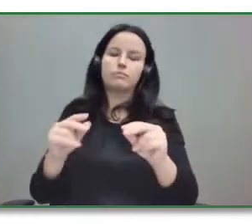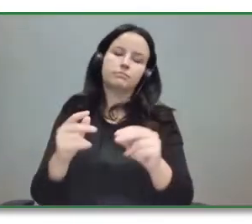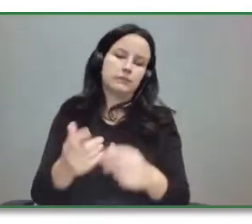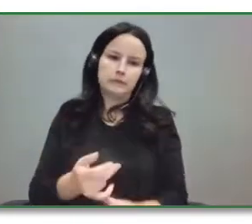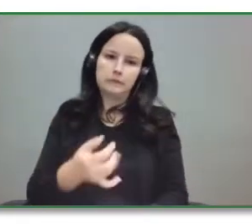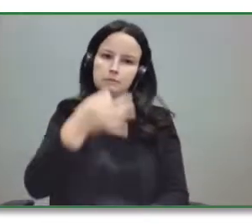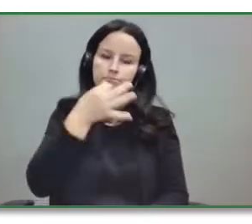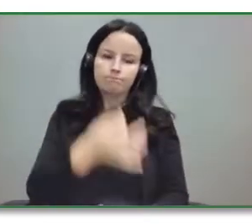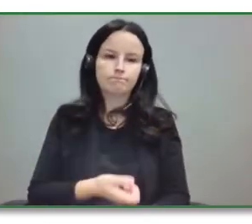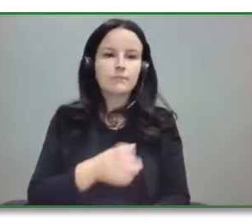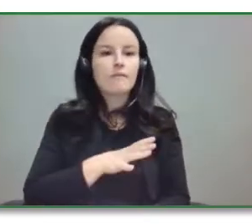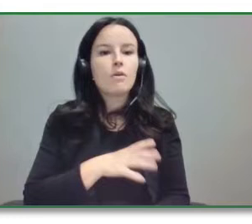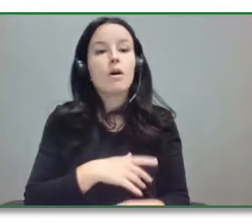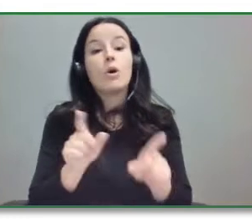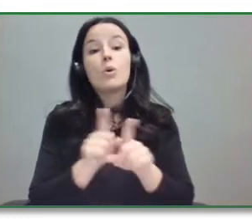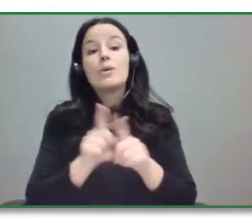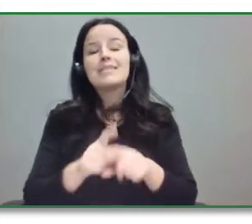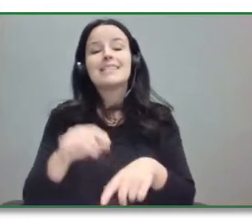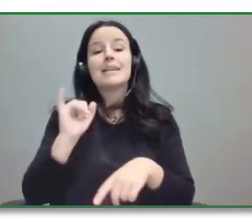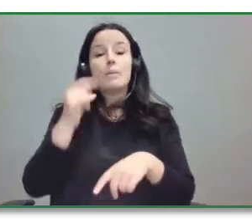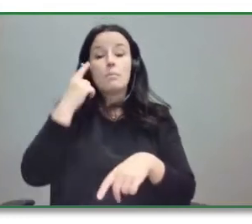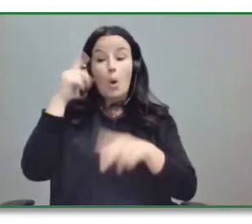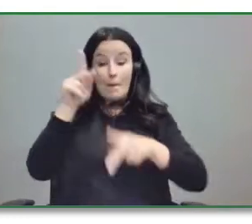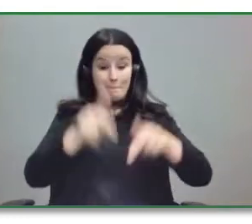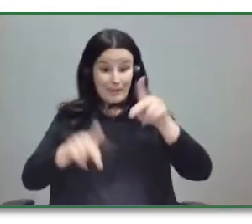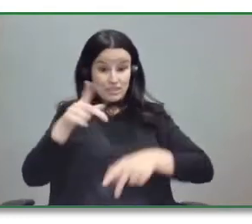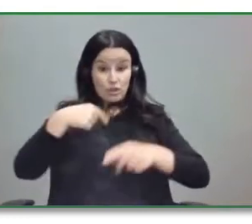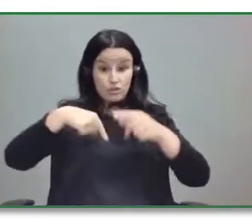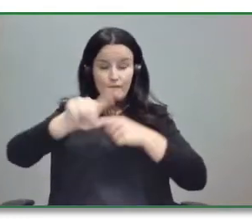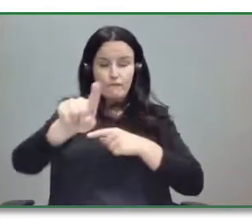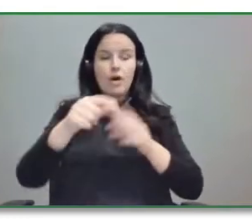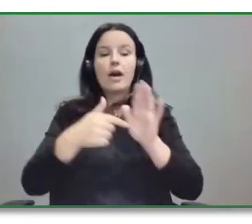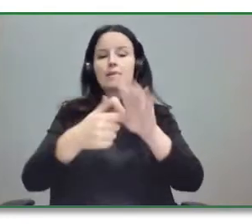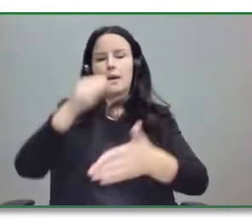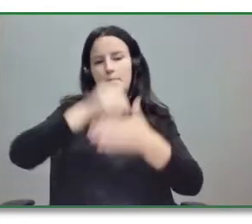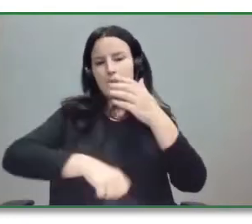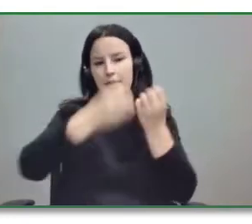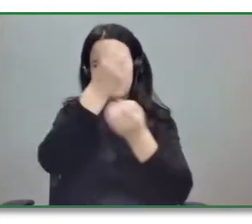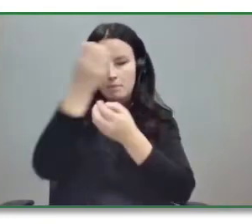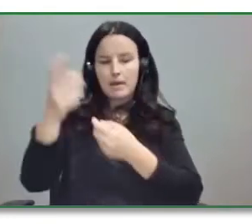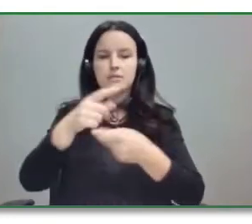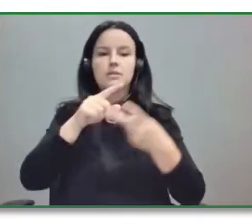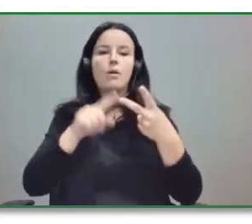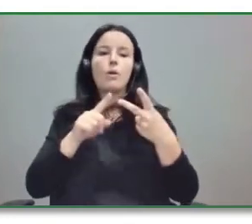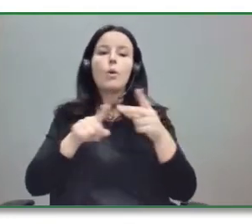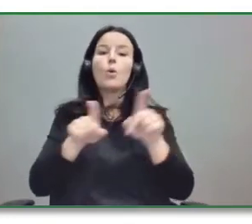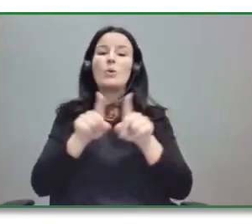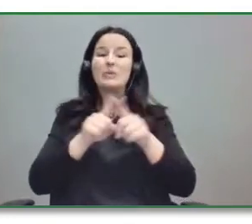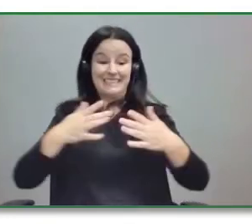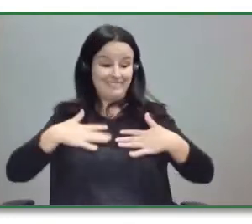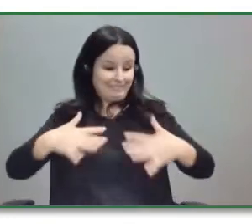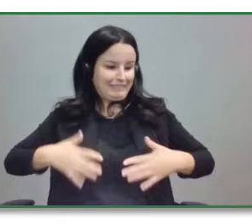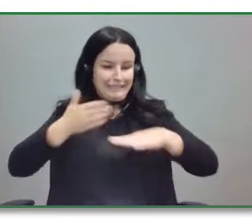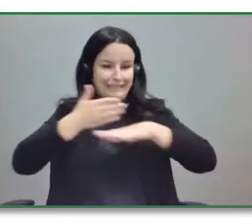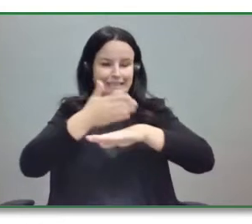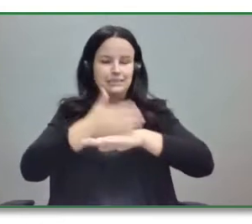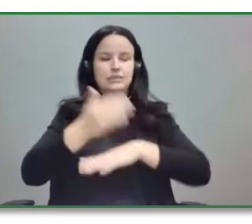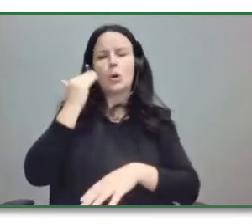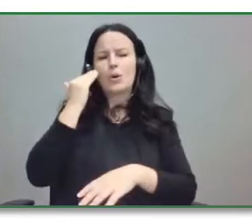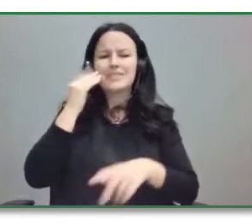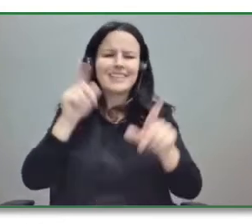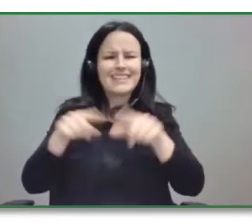rencontrés par les visiteurs des parcs. Bon, manque d'informations, on en a parlé. L'accès physique, on sait que la nature est